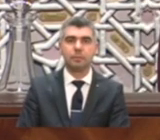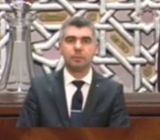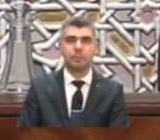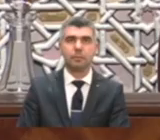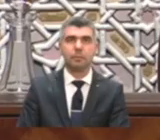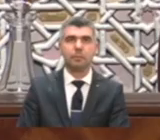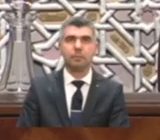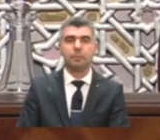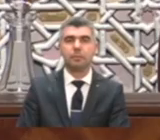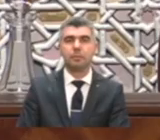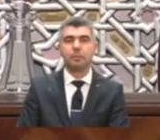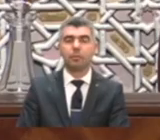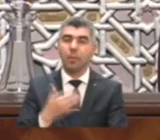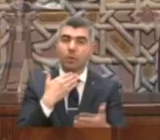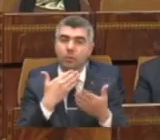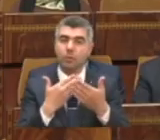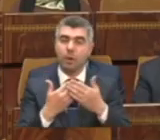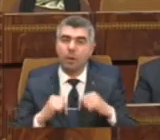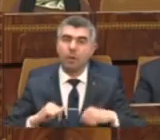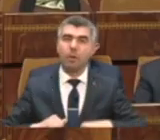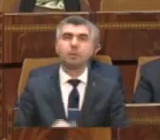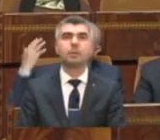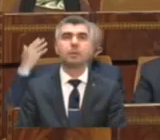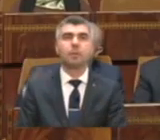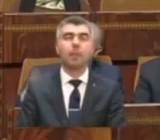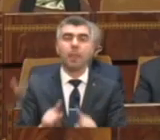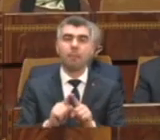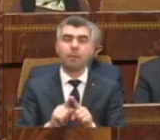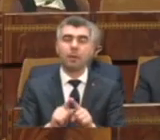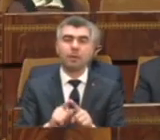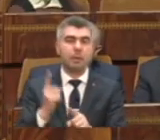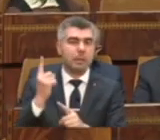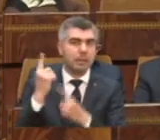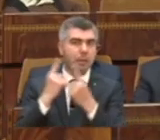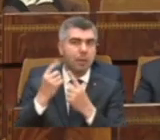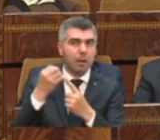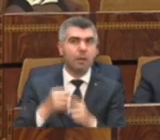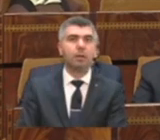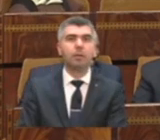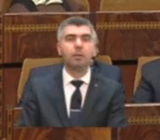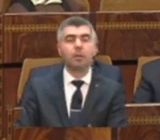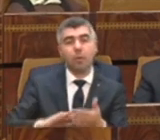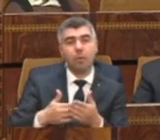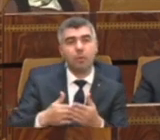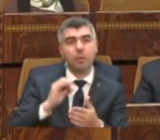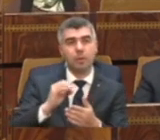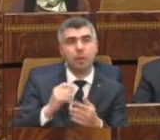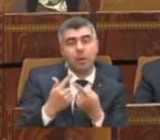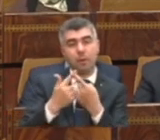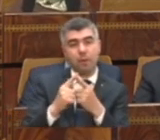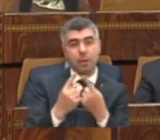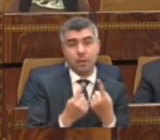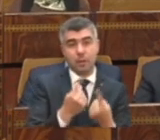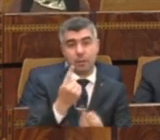حقا شكرا السيدة الوزيرة، سمعنا بتمعن. إن في نطاق الطبقة المتوسطة والصغيرة وتجاه